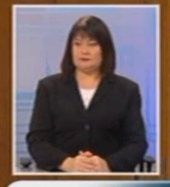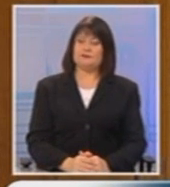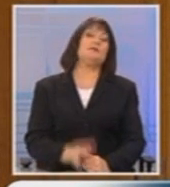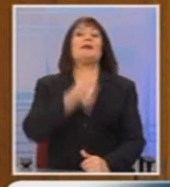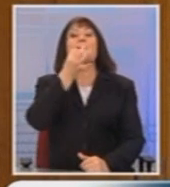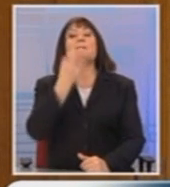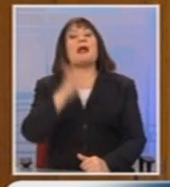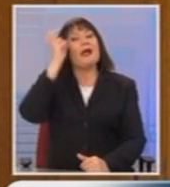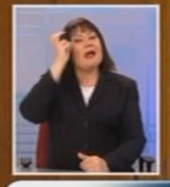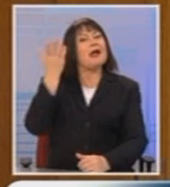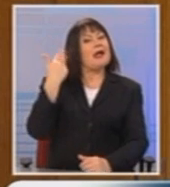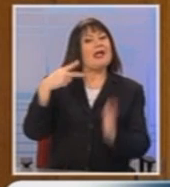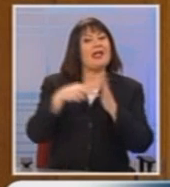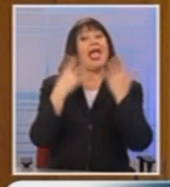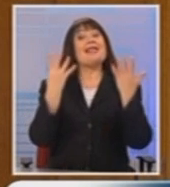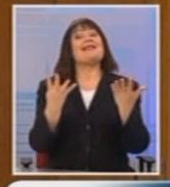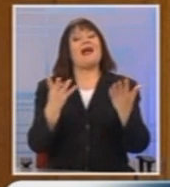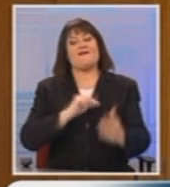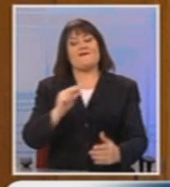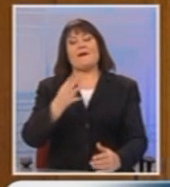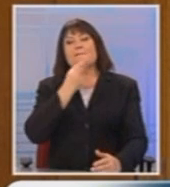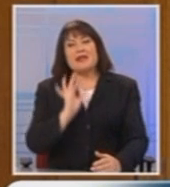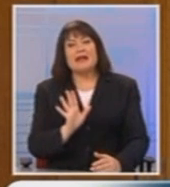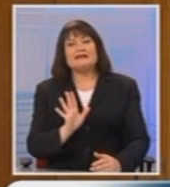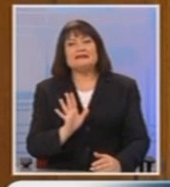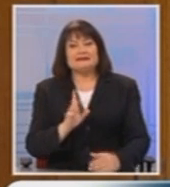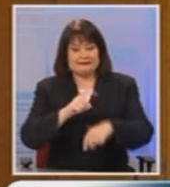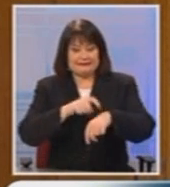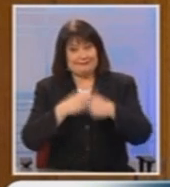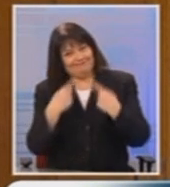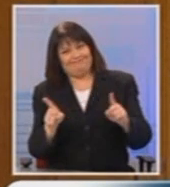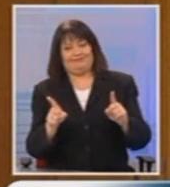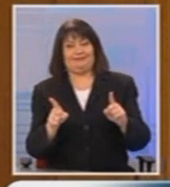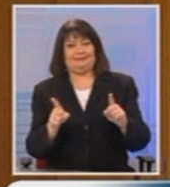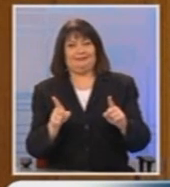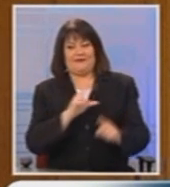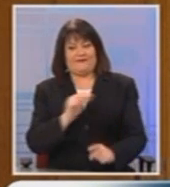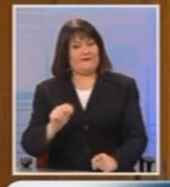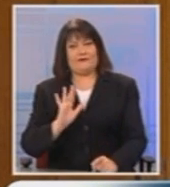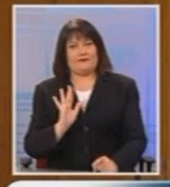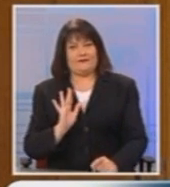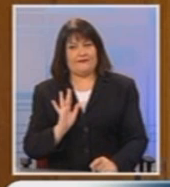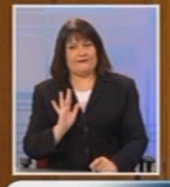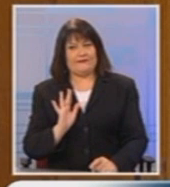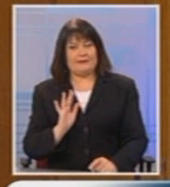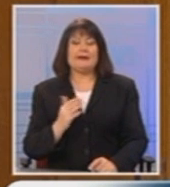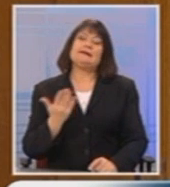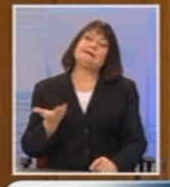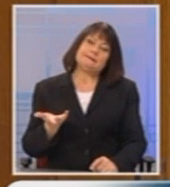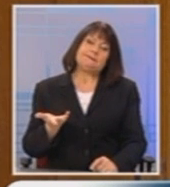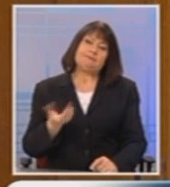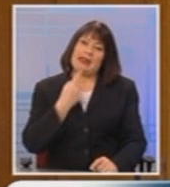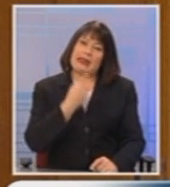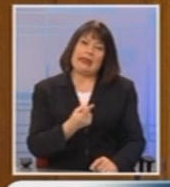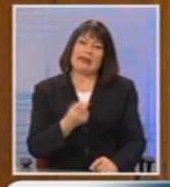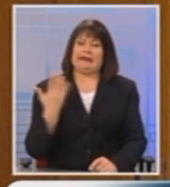Σας είπα ότι μου θυμίζει κάτι από το 2009. Βεβαίως η συγκυρία είναι εντελώς διαφορετική. Και